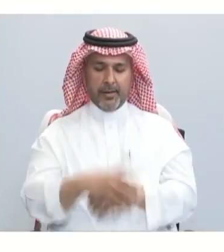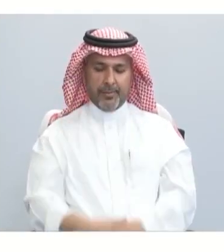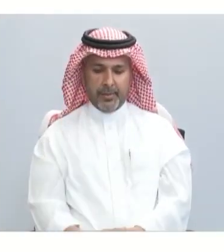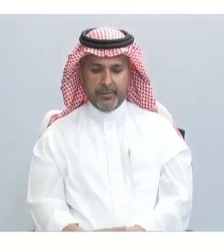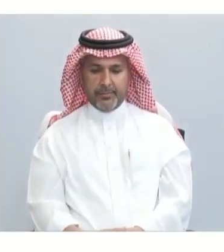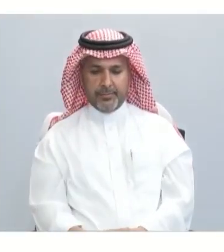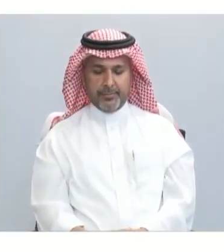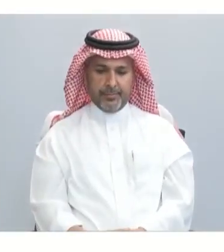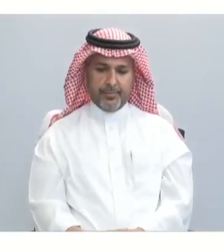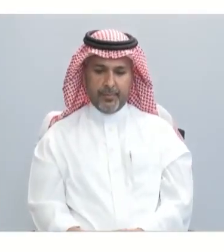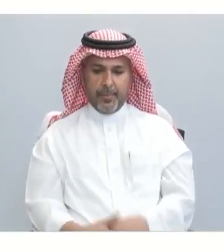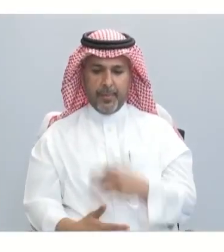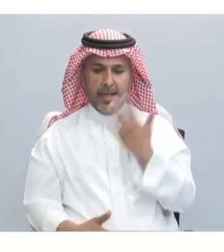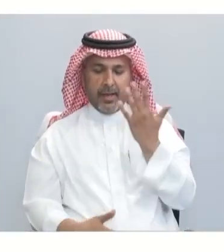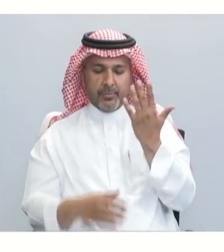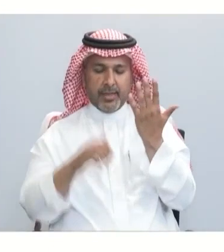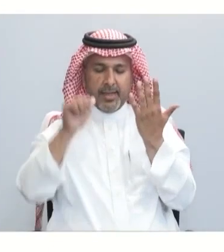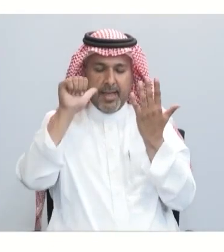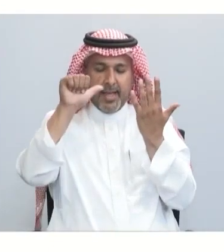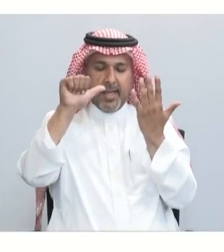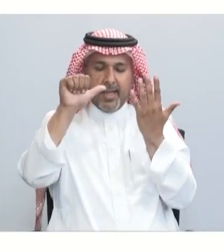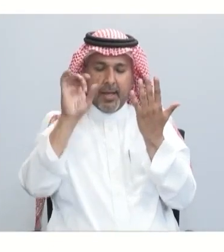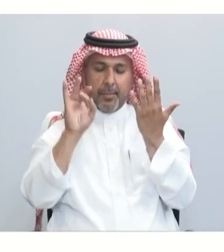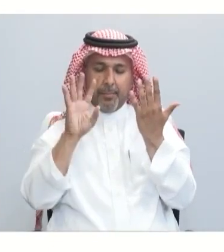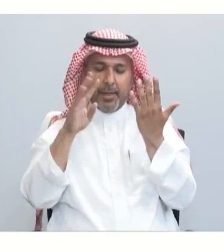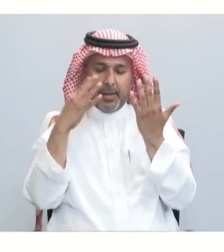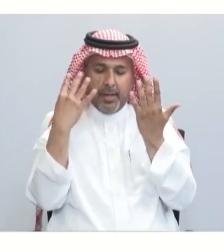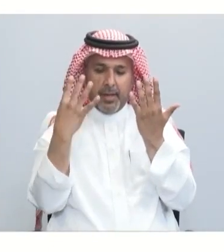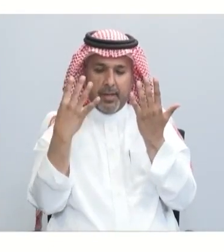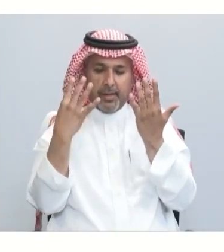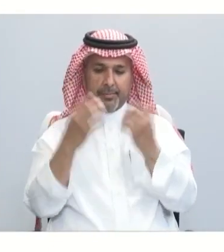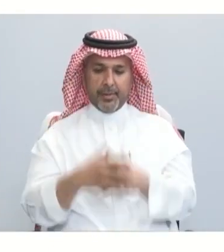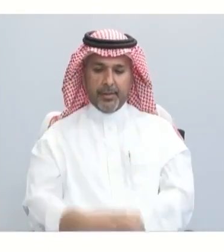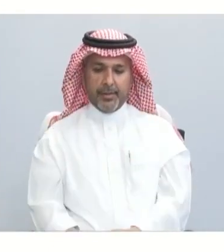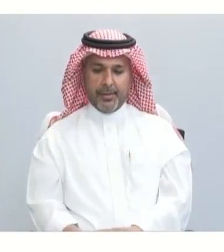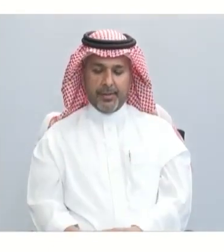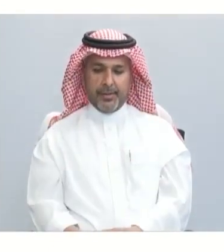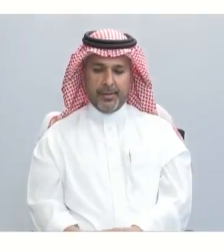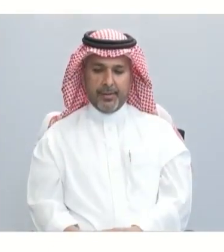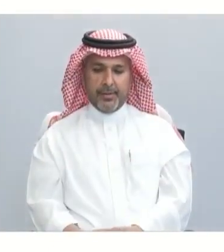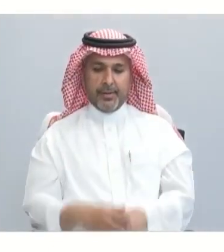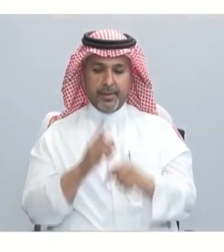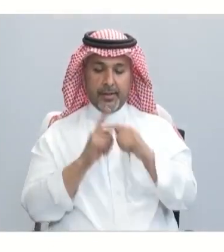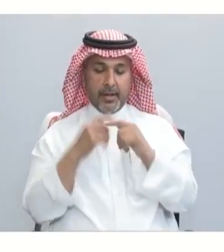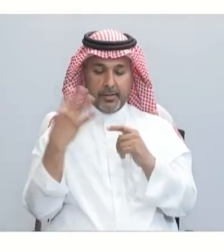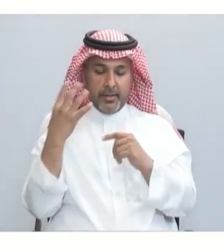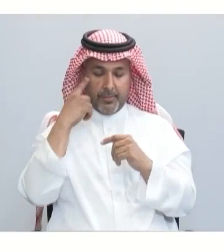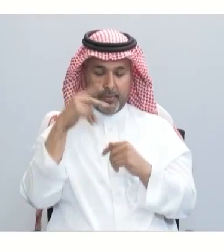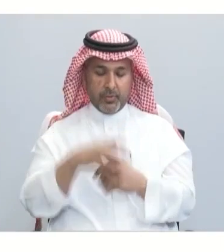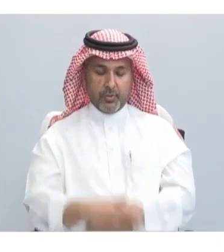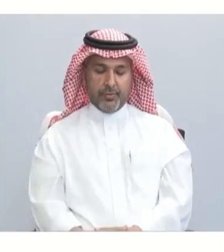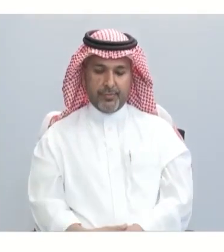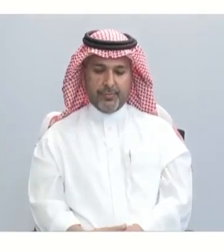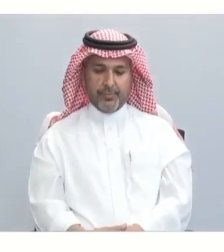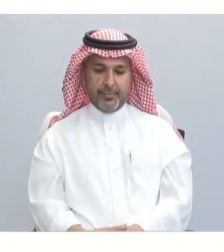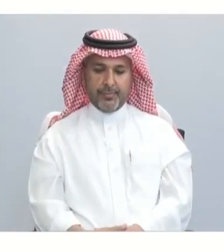جذر 5 في اي ناقص 4 هل اذا شلت الاي في الطرف الايسر وحطيت